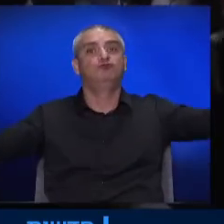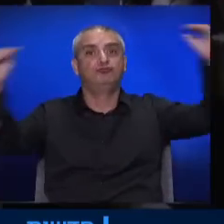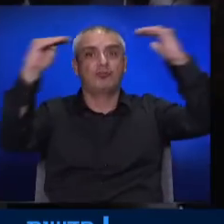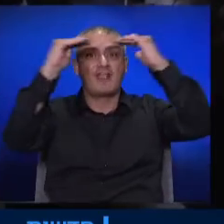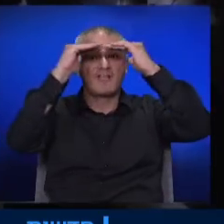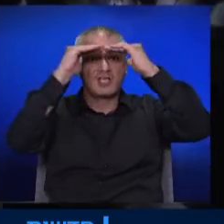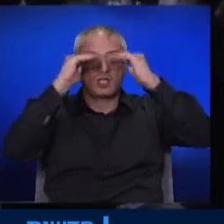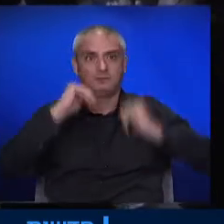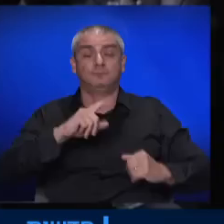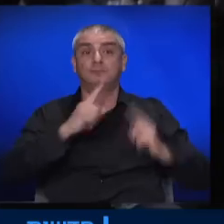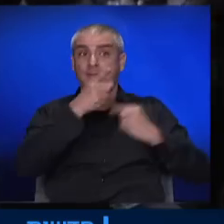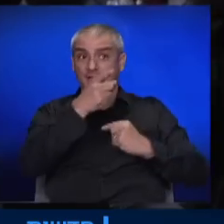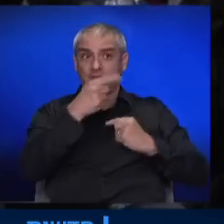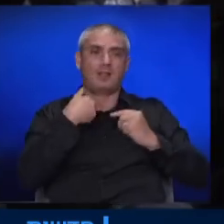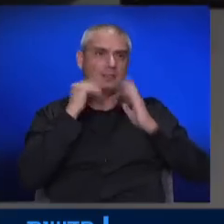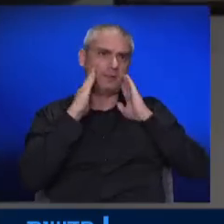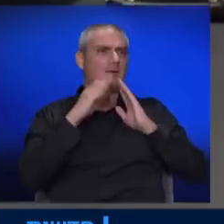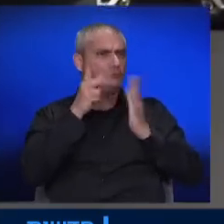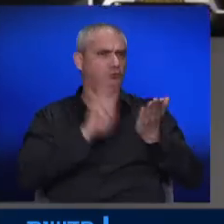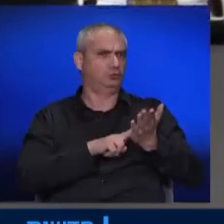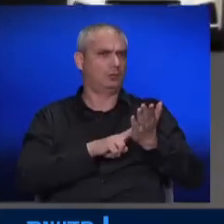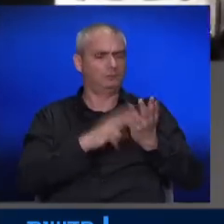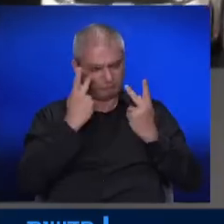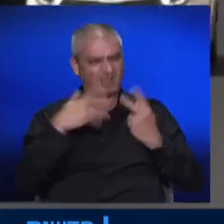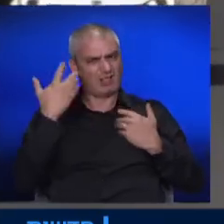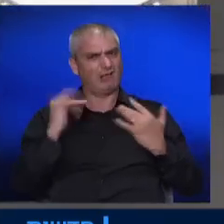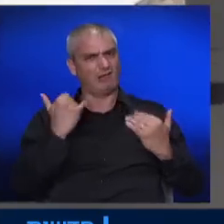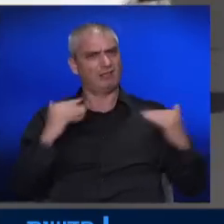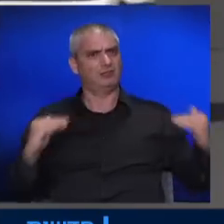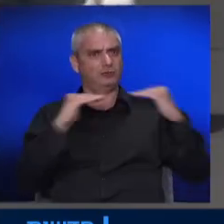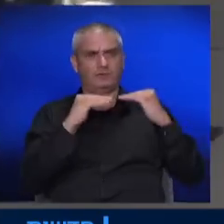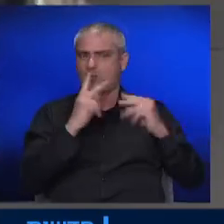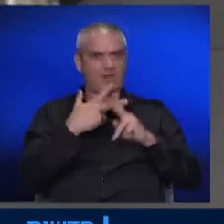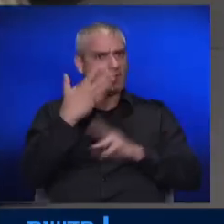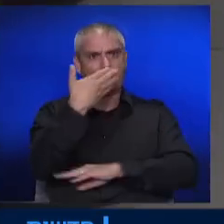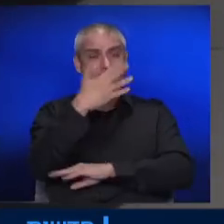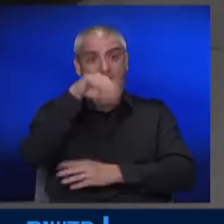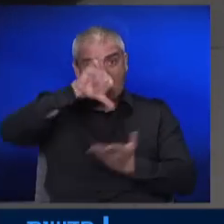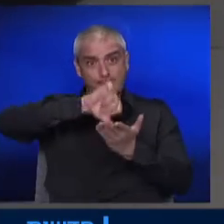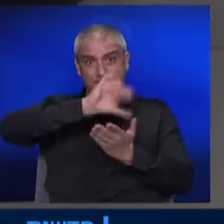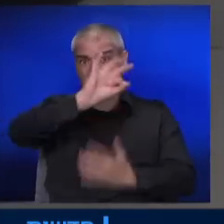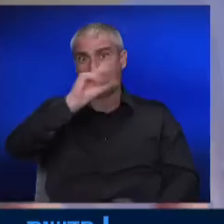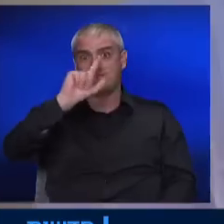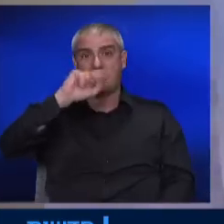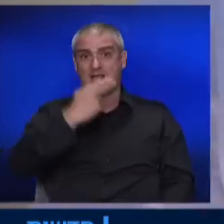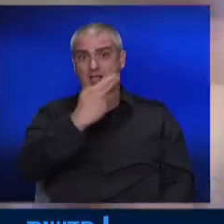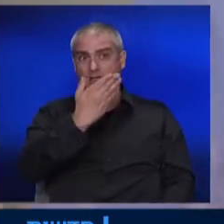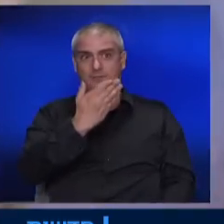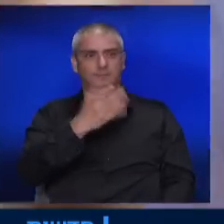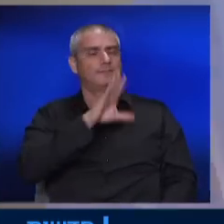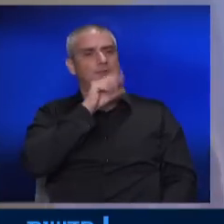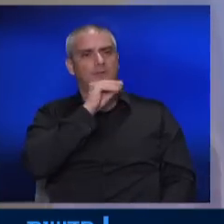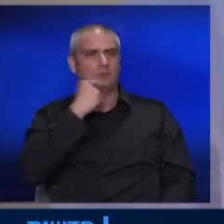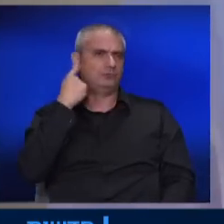במקרה הזה אני מאמין שהוא צודק, כדאי שיהיה שוויון, אבל לא רק במדינה, גם בדליה. דיבורים שמענו הרבה, אני